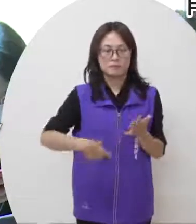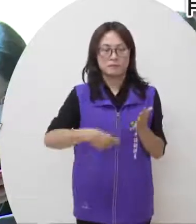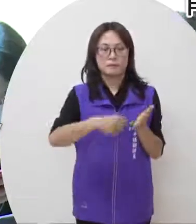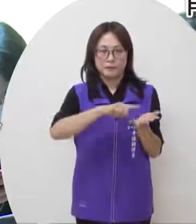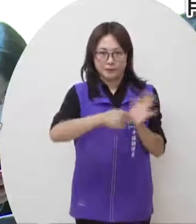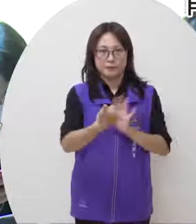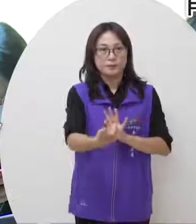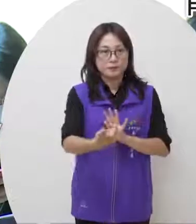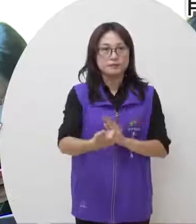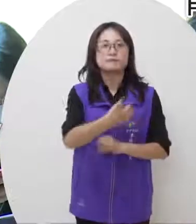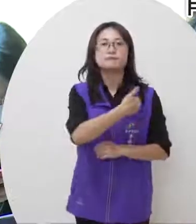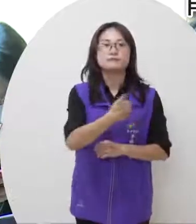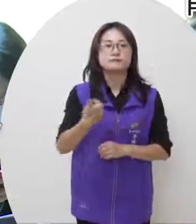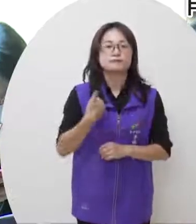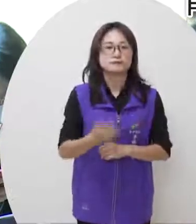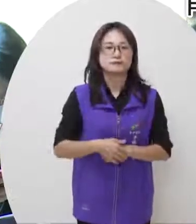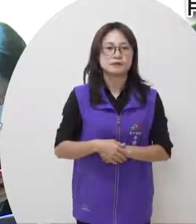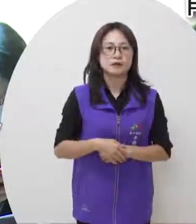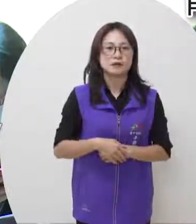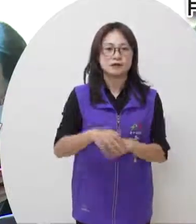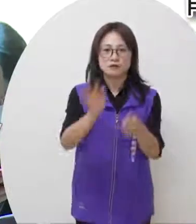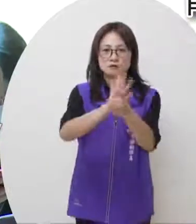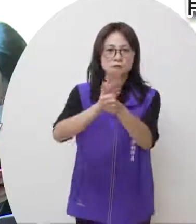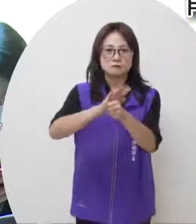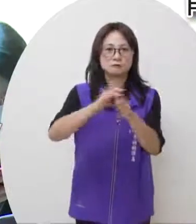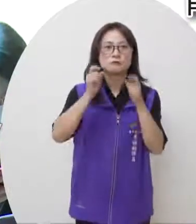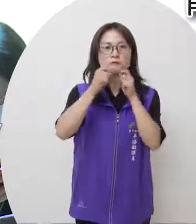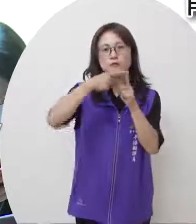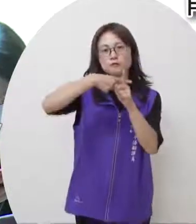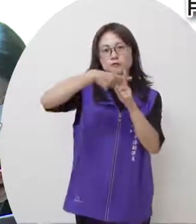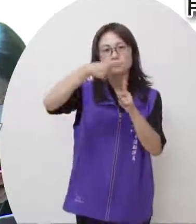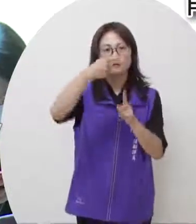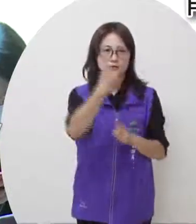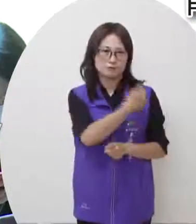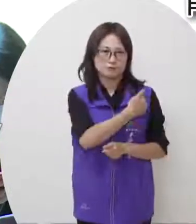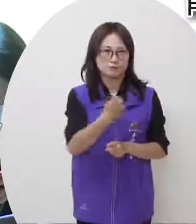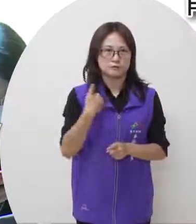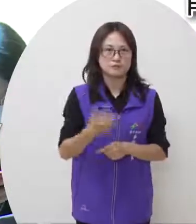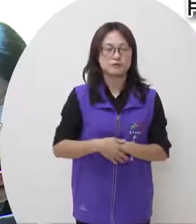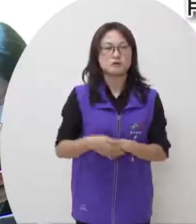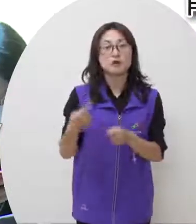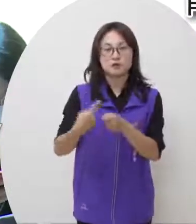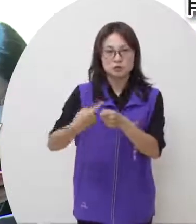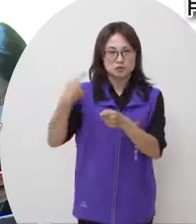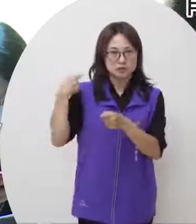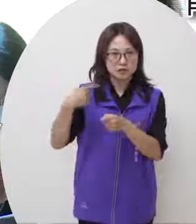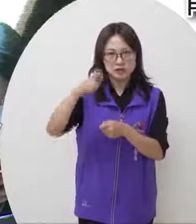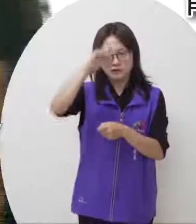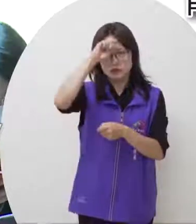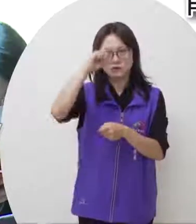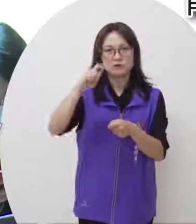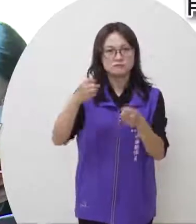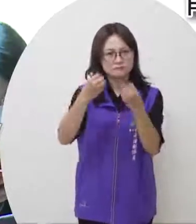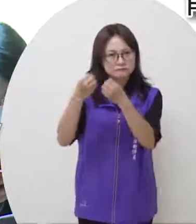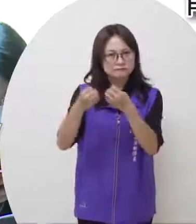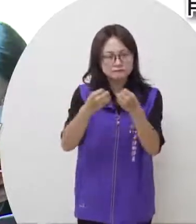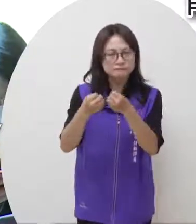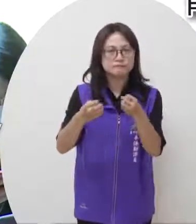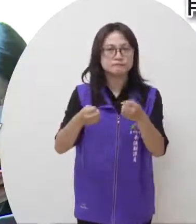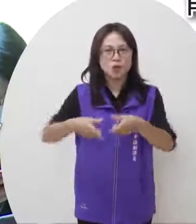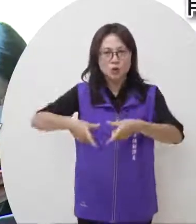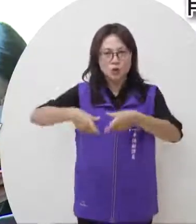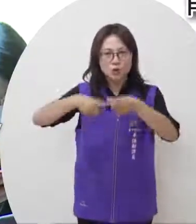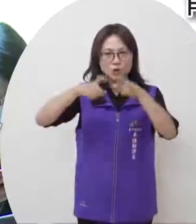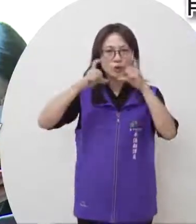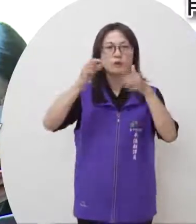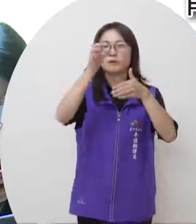良驾驶的高品质服务的公车。所以这个部分也是去年我们重新再恢复，我们希望能够让司机